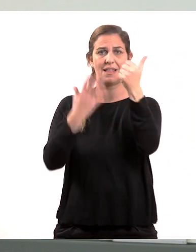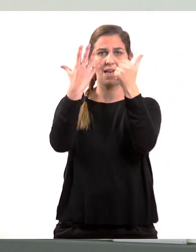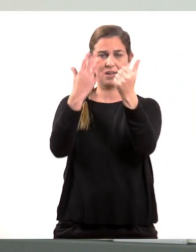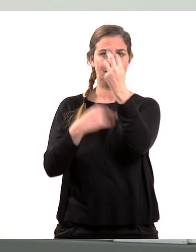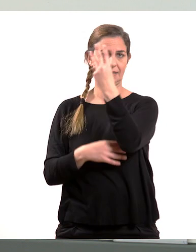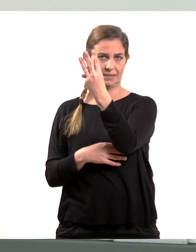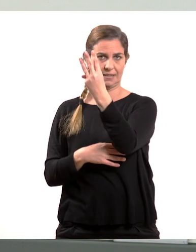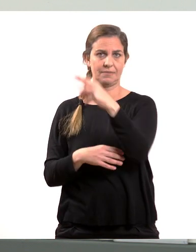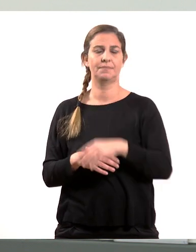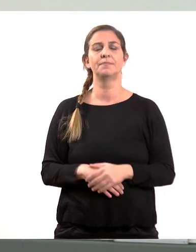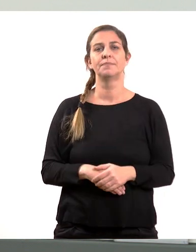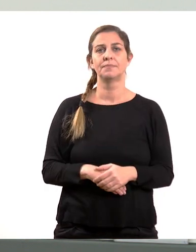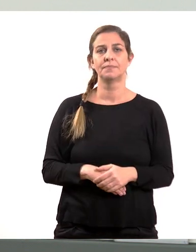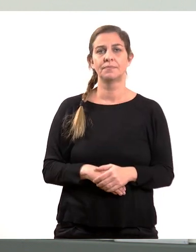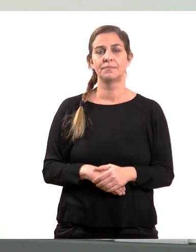2.563